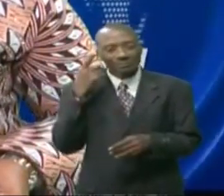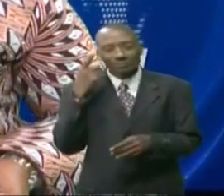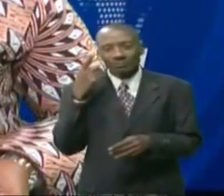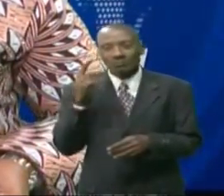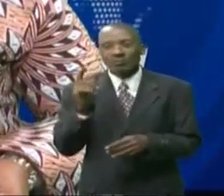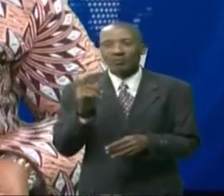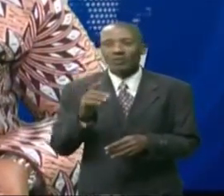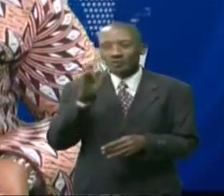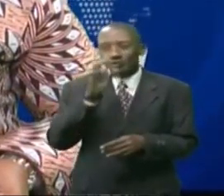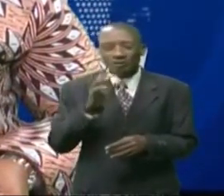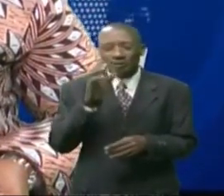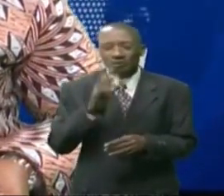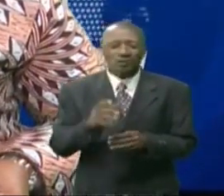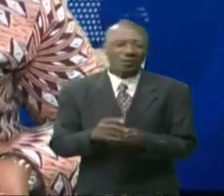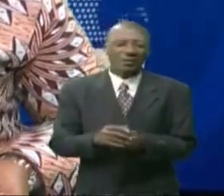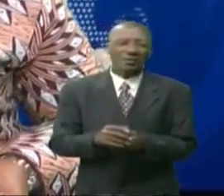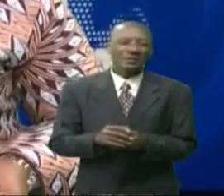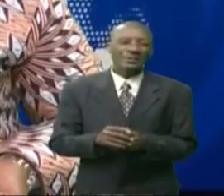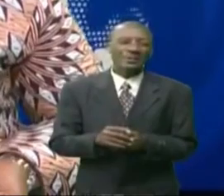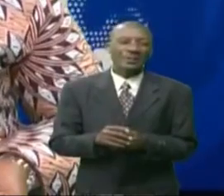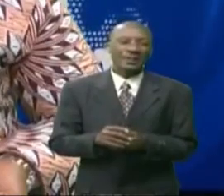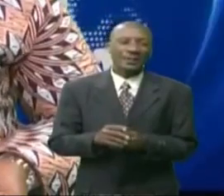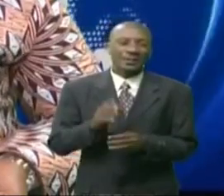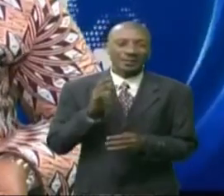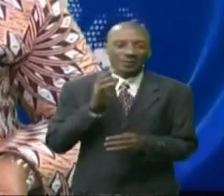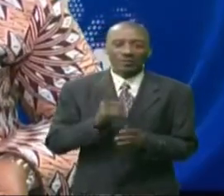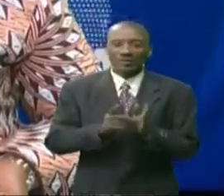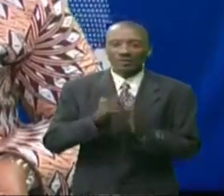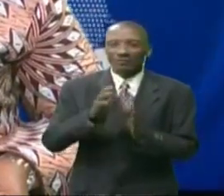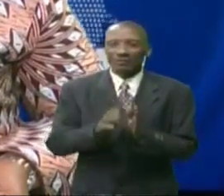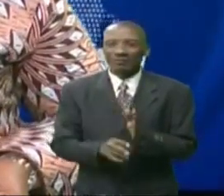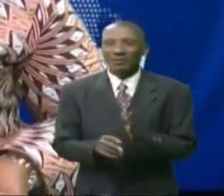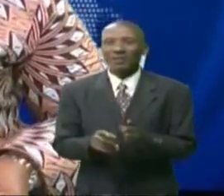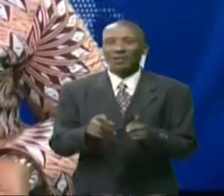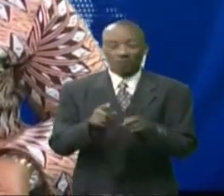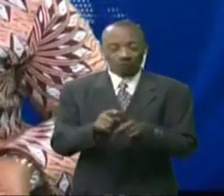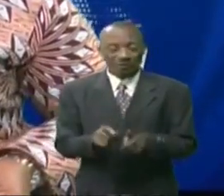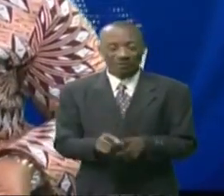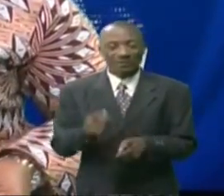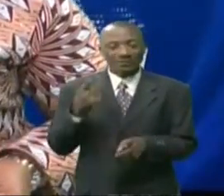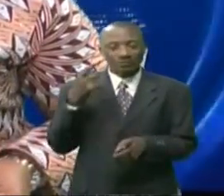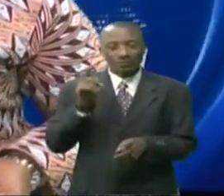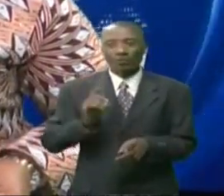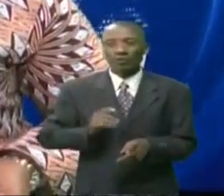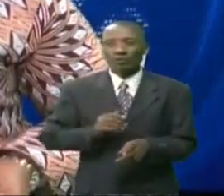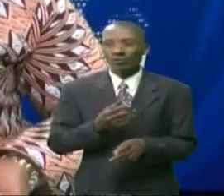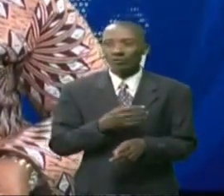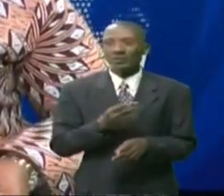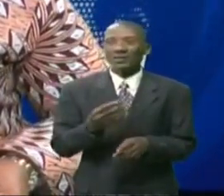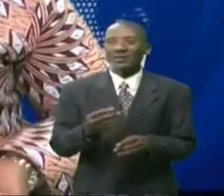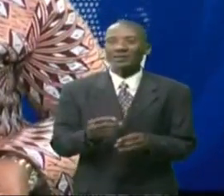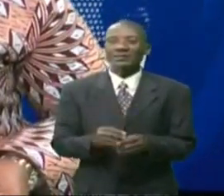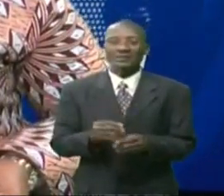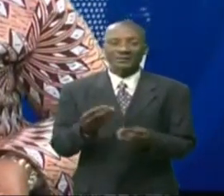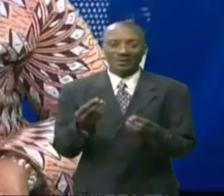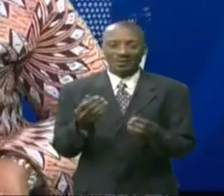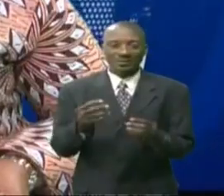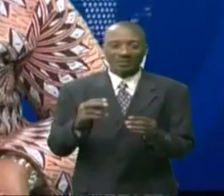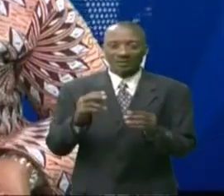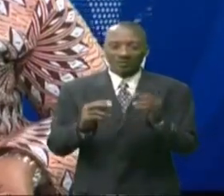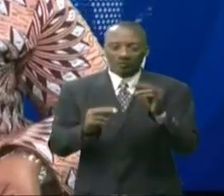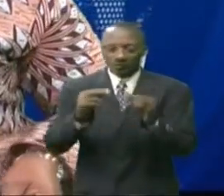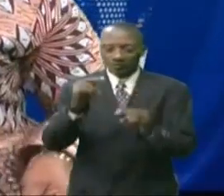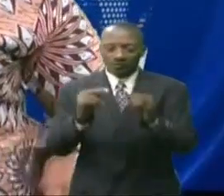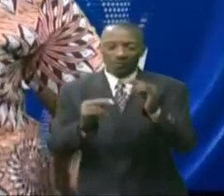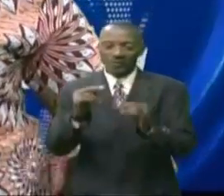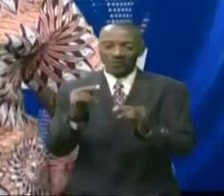à susciter du mépris à l'égard de la monnaie nationale faite à Kinshasa le 4 octobre 2023, Malangu